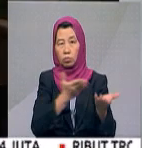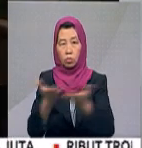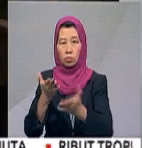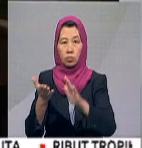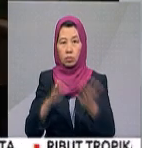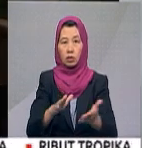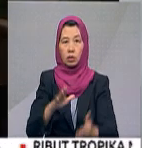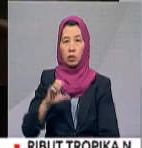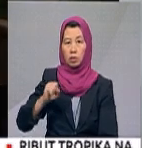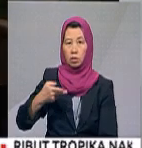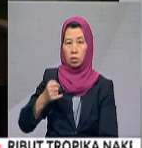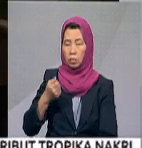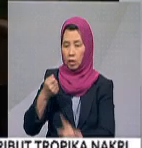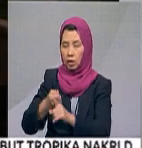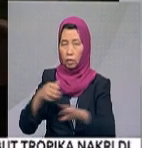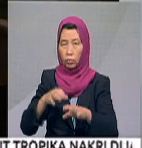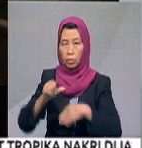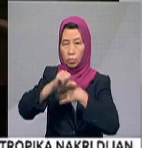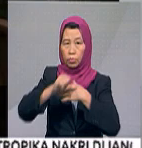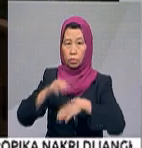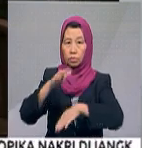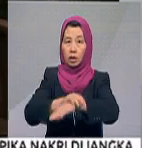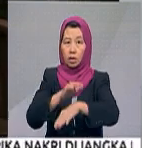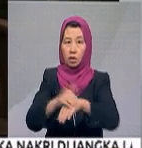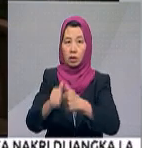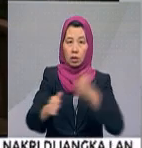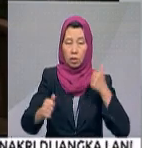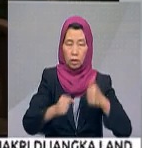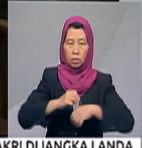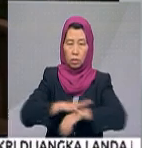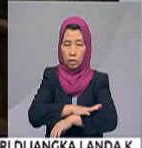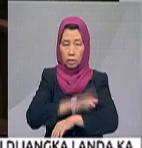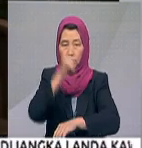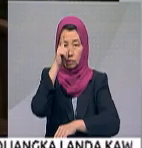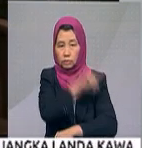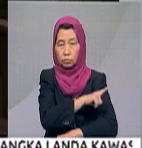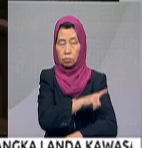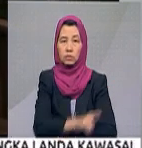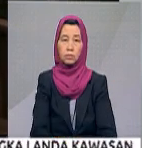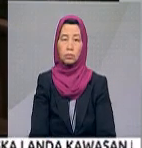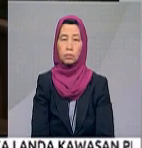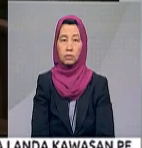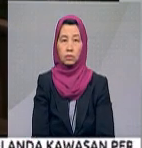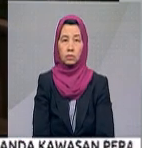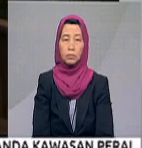maut. Shirley diarah melakukan pembedahan tangan bagi mengelakkan kesan yang lebih teruk.